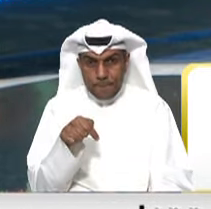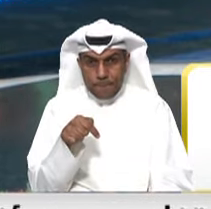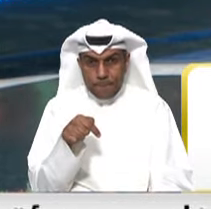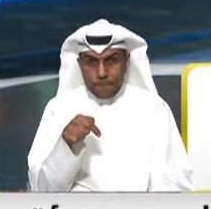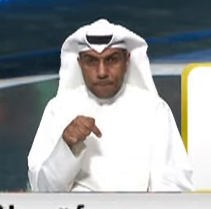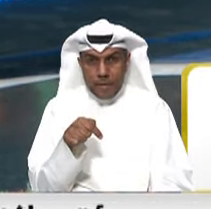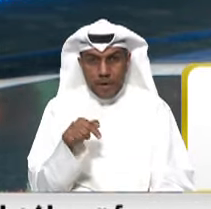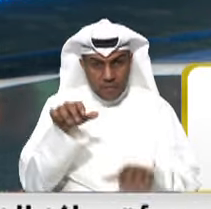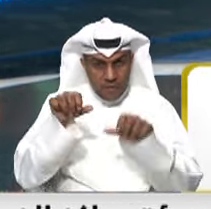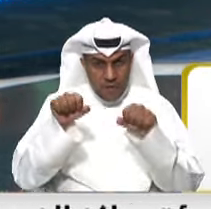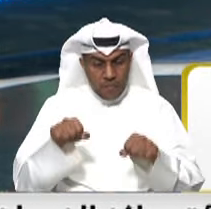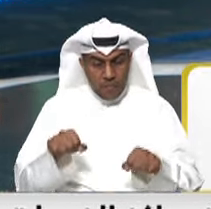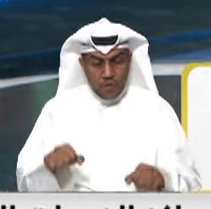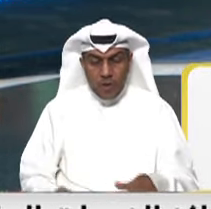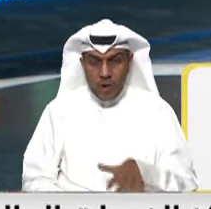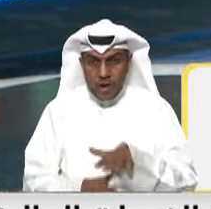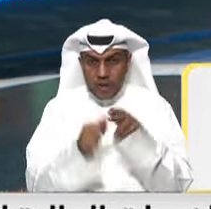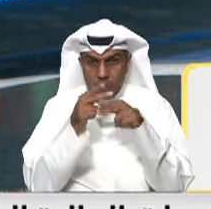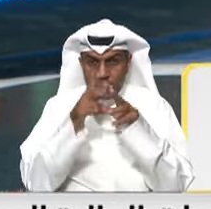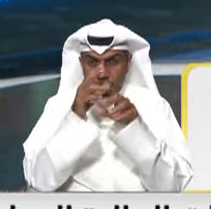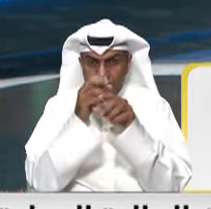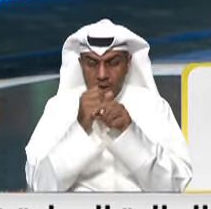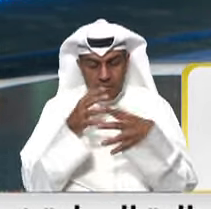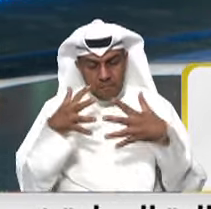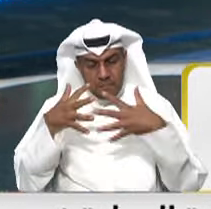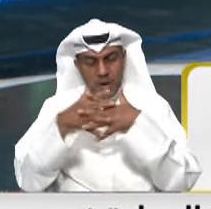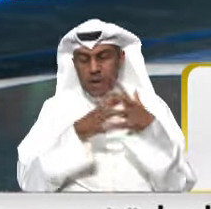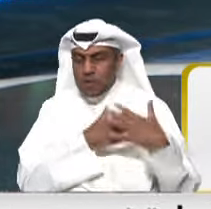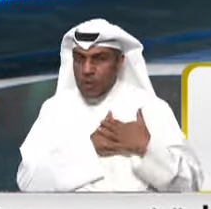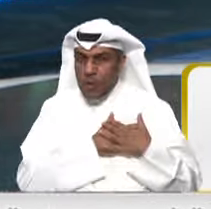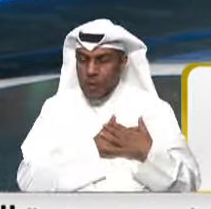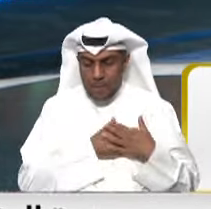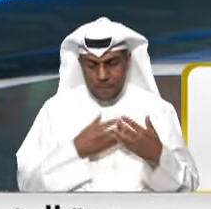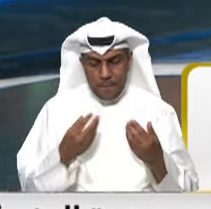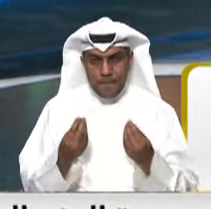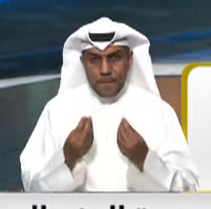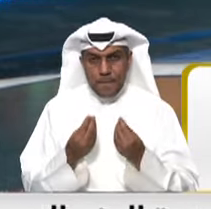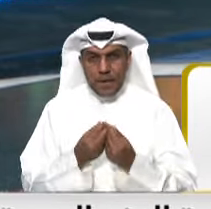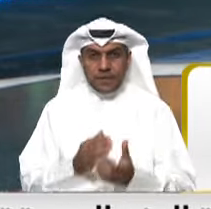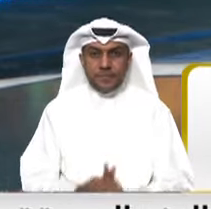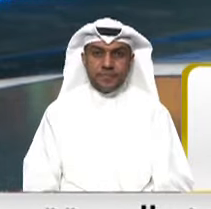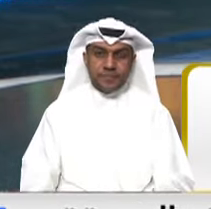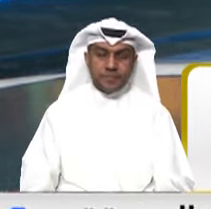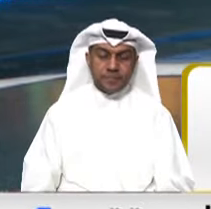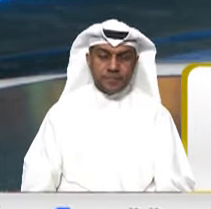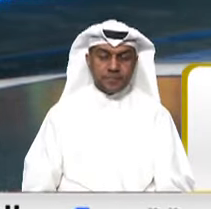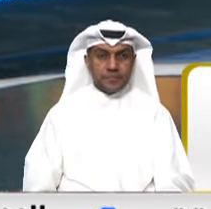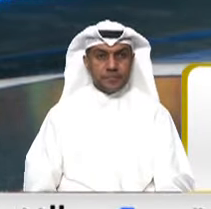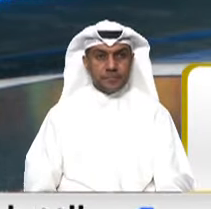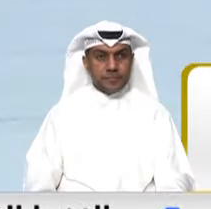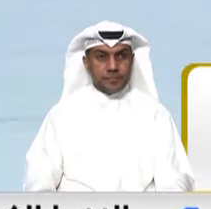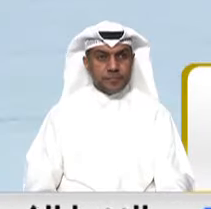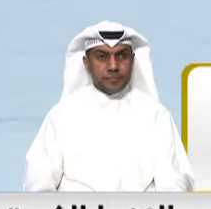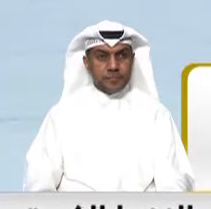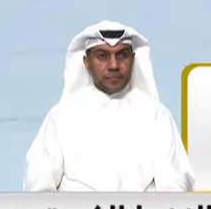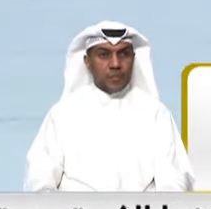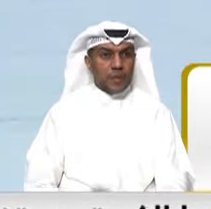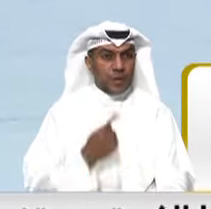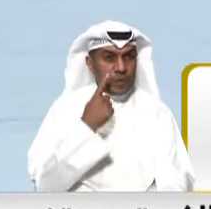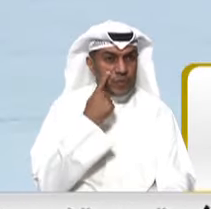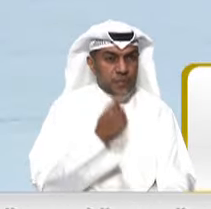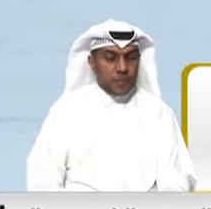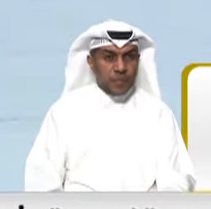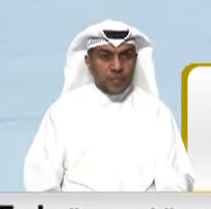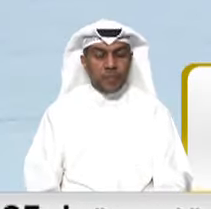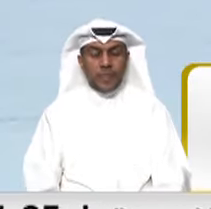والمحبه التي تربط بين البلدين الشقيقين قياده وشعبا حضيت زياره حضره